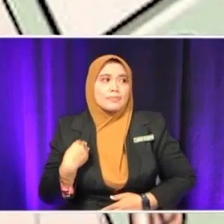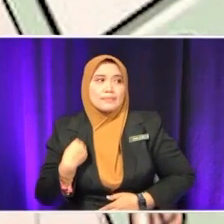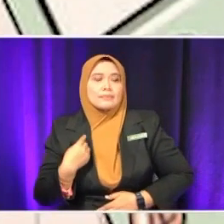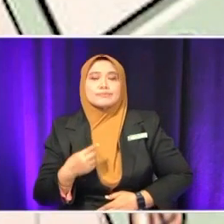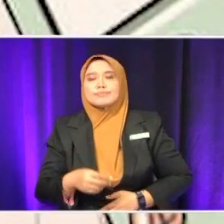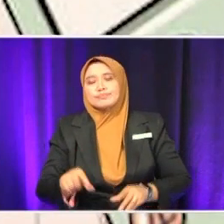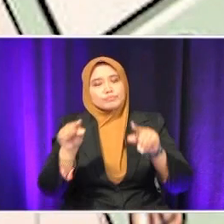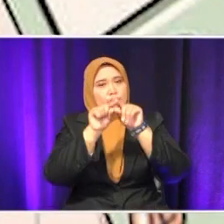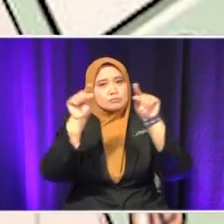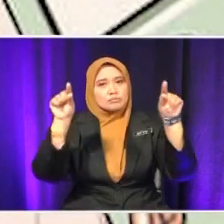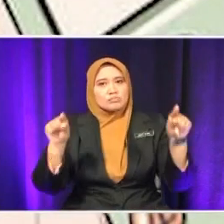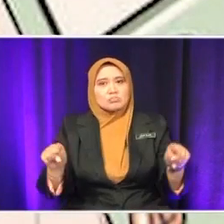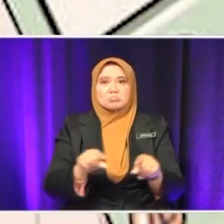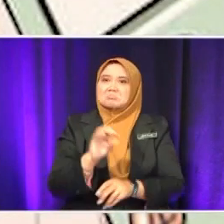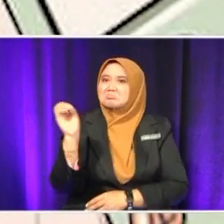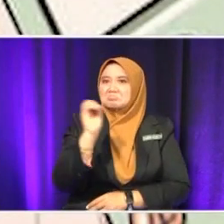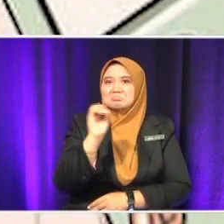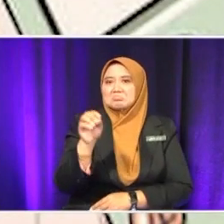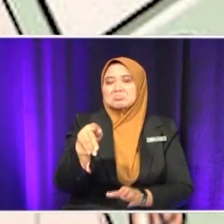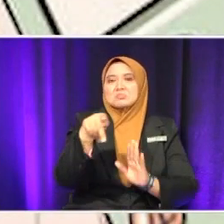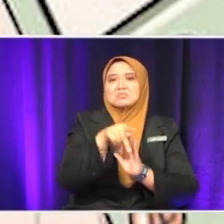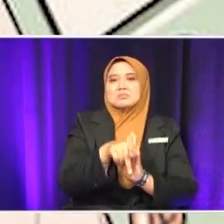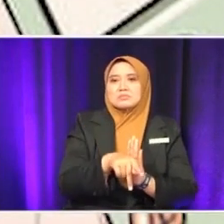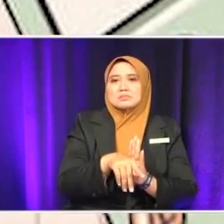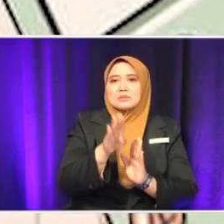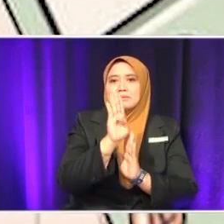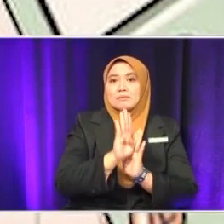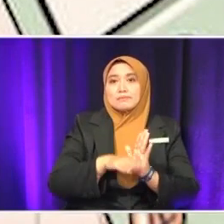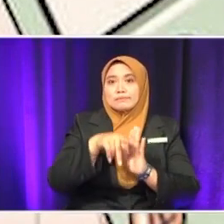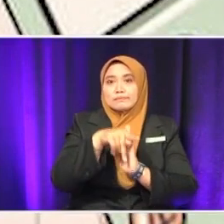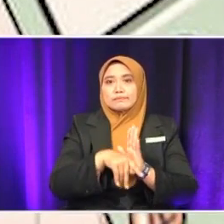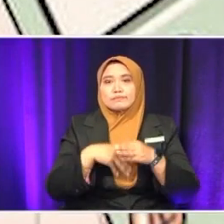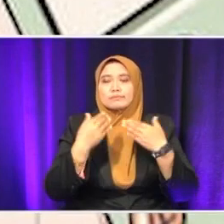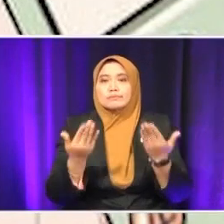Naim sabar Naim. Naim sabar Naim. Hani dah angkat tangan dulu. Cikgu nampak. Okey, Hani.